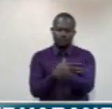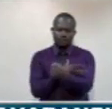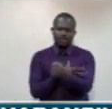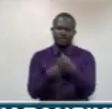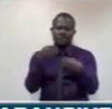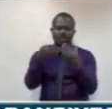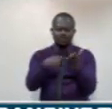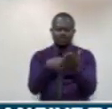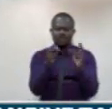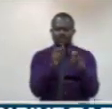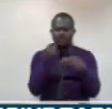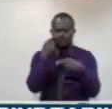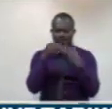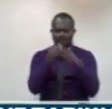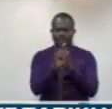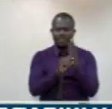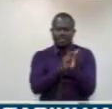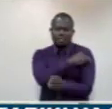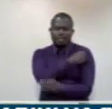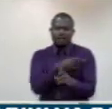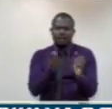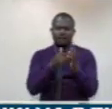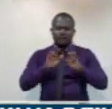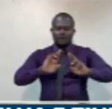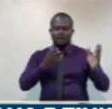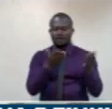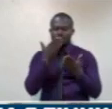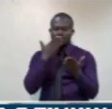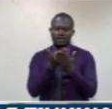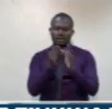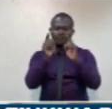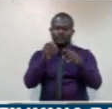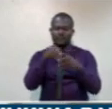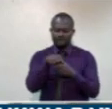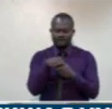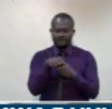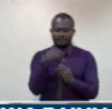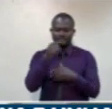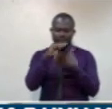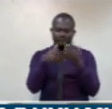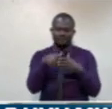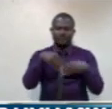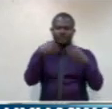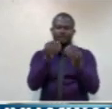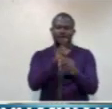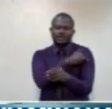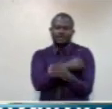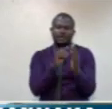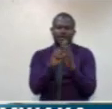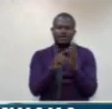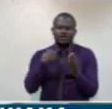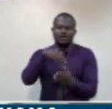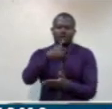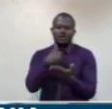busanzwe buboneka mu bitaro by'akarere kandi abaganga biteguye kwakira neza abagana. Niba ngo package yose ihabwa ibitaro by'akarere turayifite. Bivuga